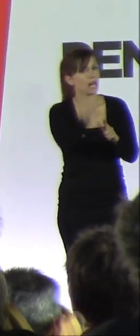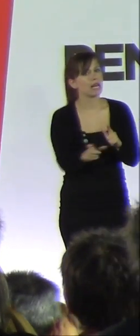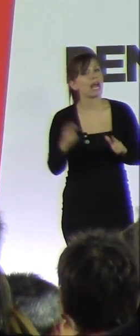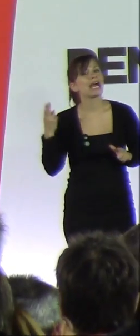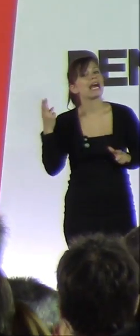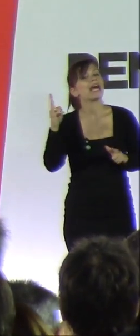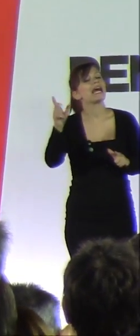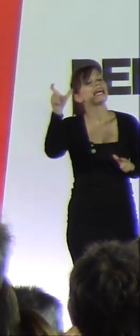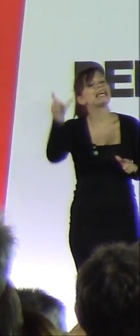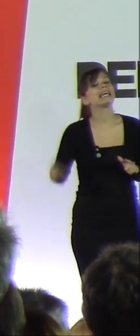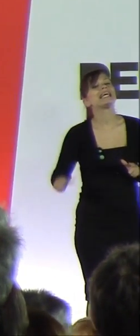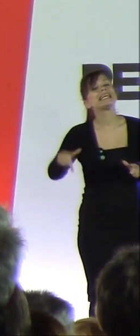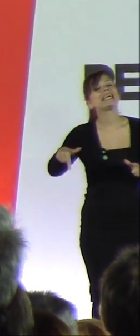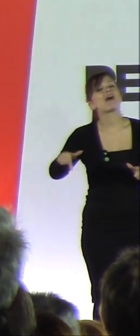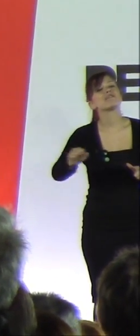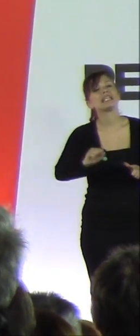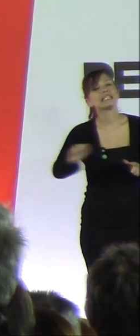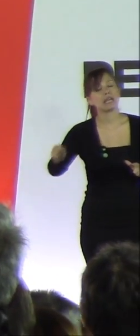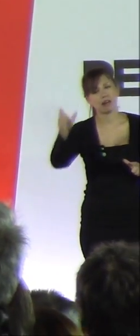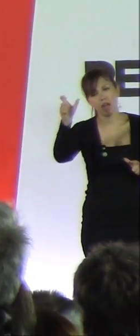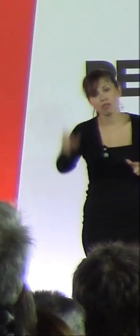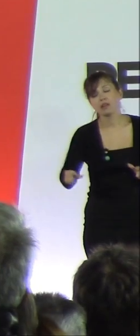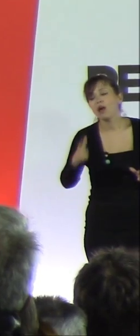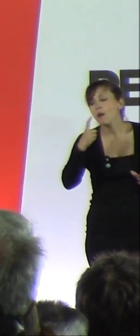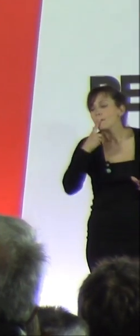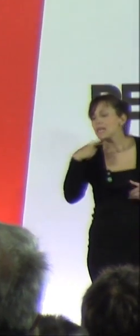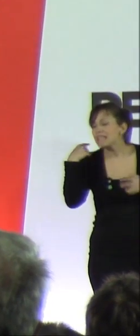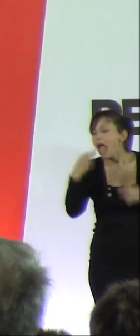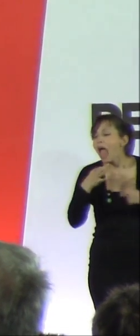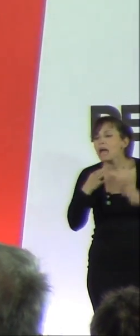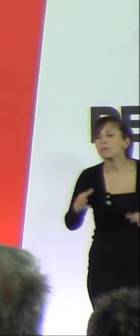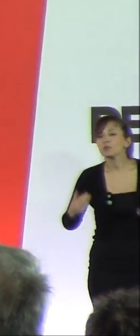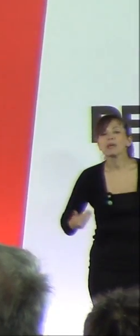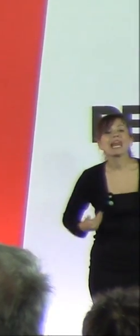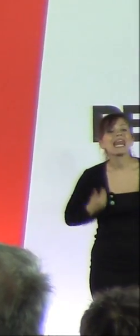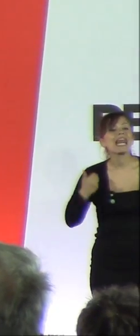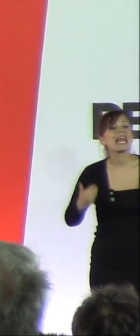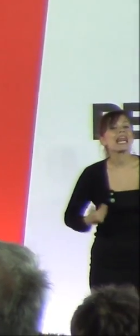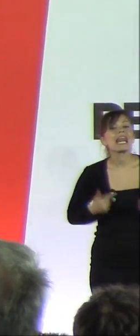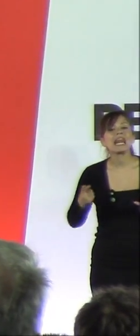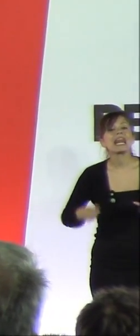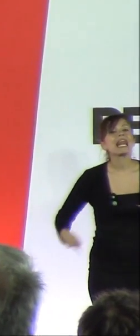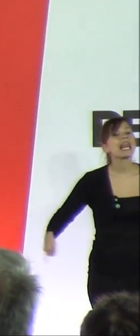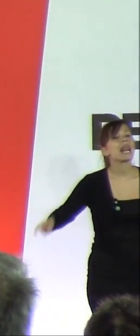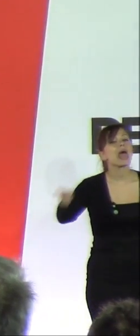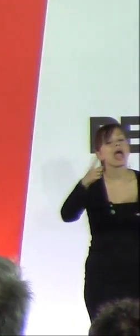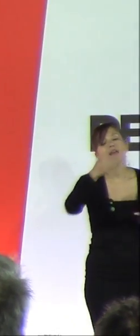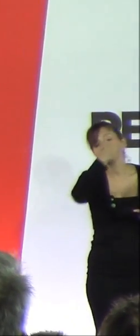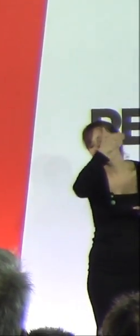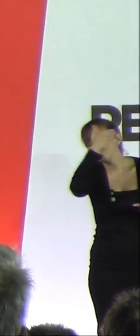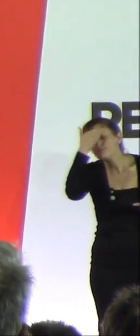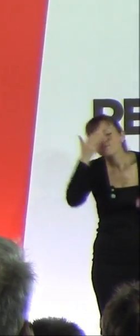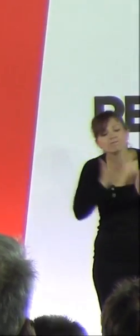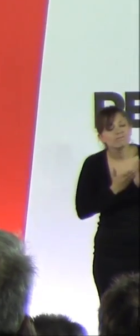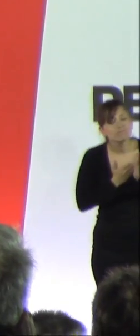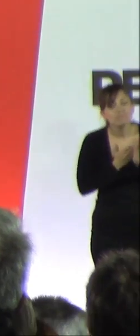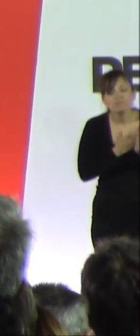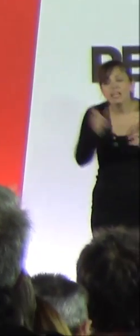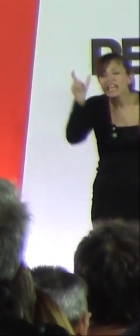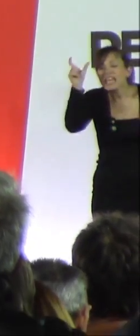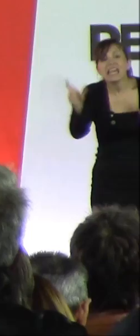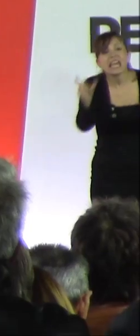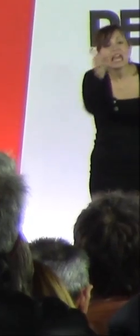Εκπροσωπούν την νεότητα της αριστεράς, αλλά και την παράδοση του ήθους και της ανιδιοτέλειας,